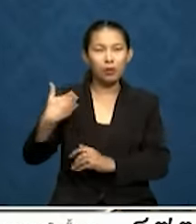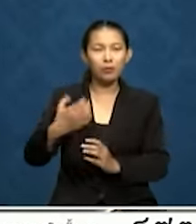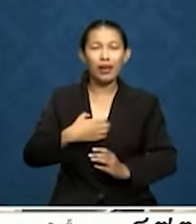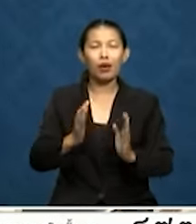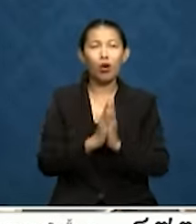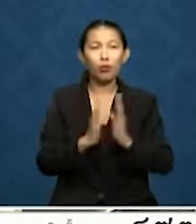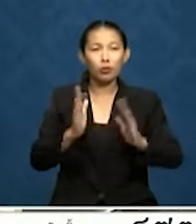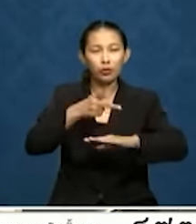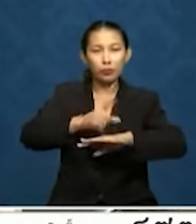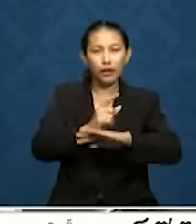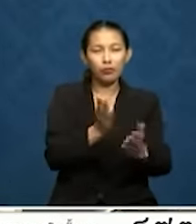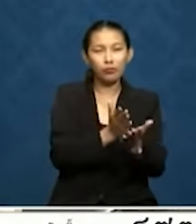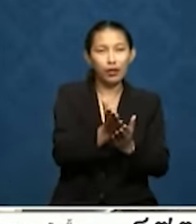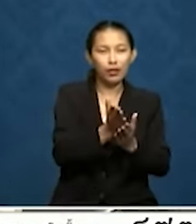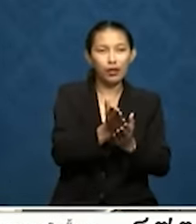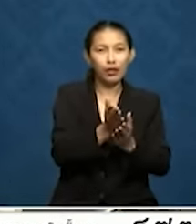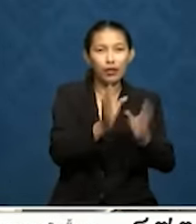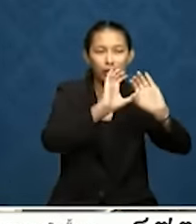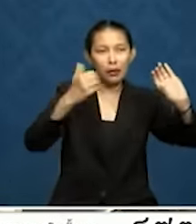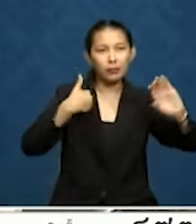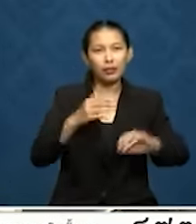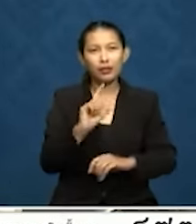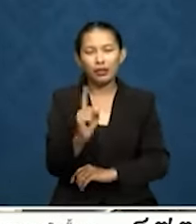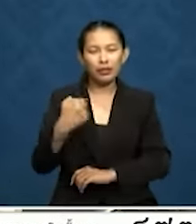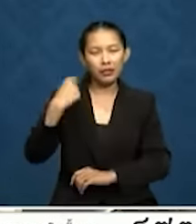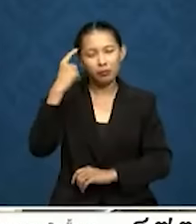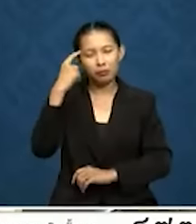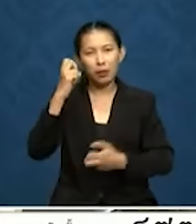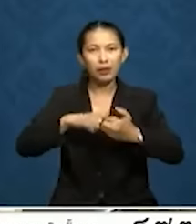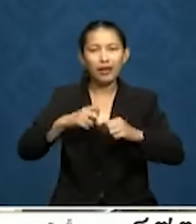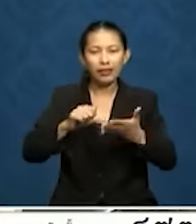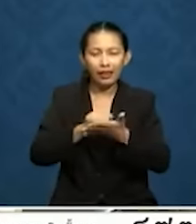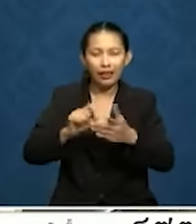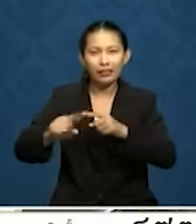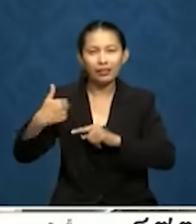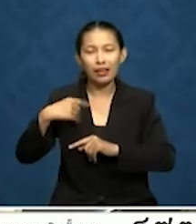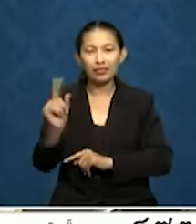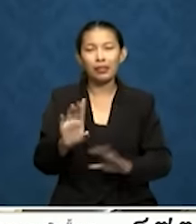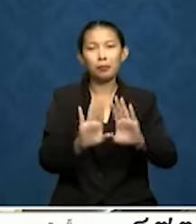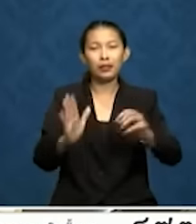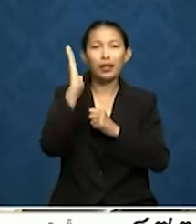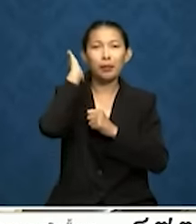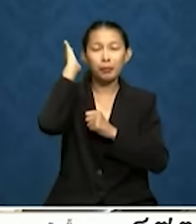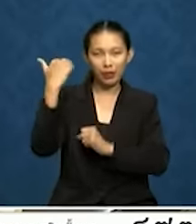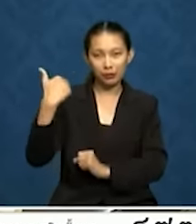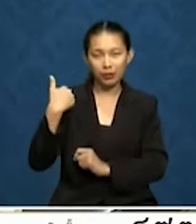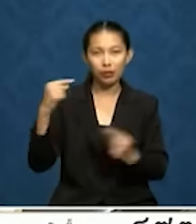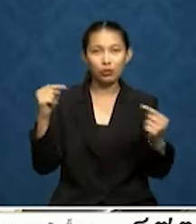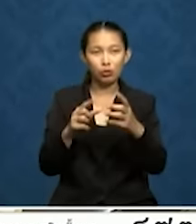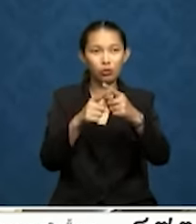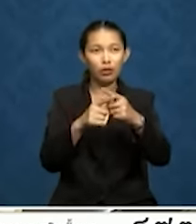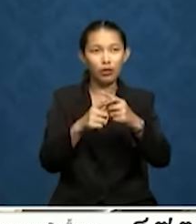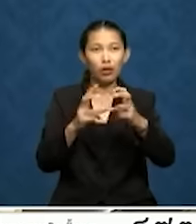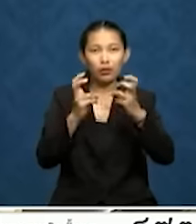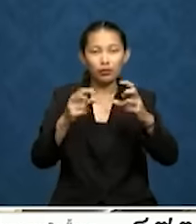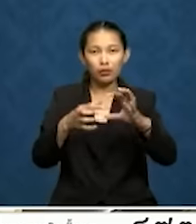ครับท่านประธานวิปรัฐบาลนะครับที่ก็ได้พยายามจะหาทางออกนะครับในการที่จะเปิดให้มีการอภิปรายนะครับในประเด็นเรื่องของ